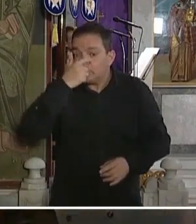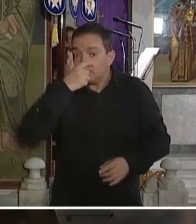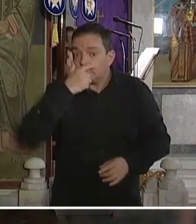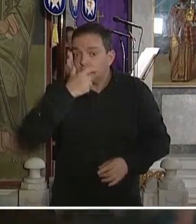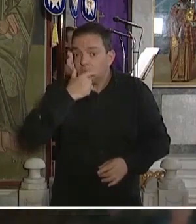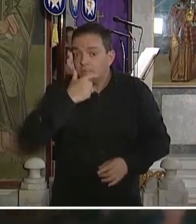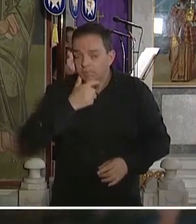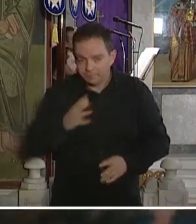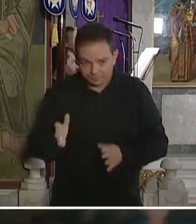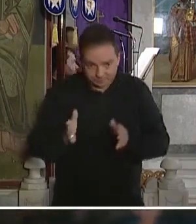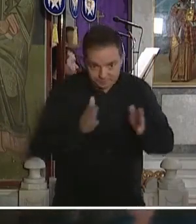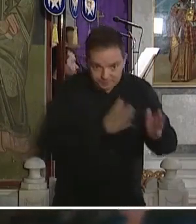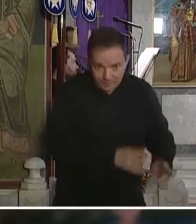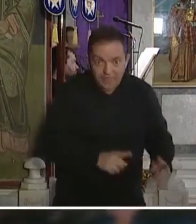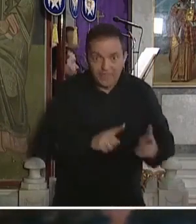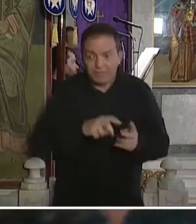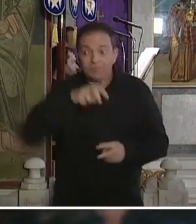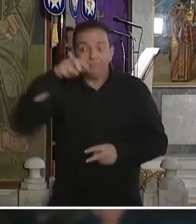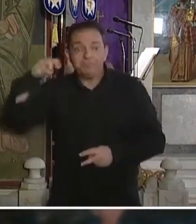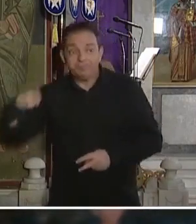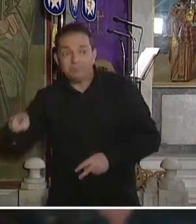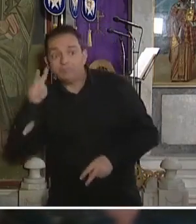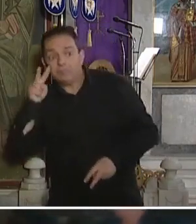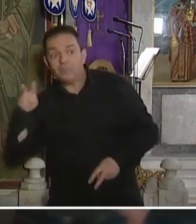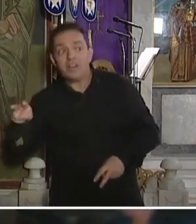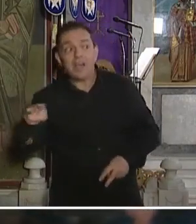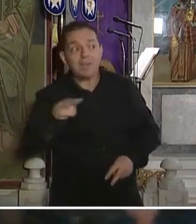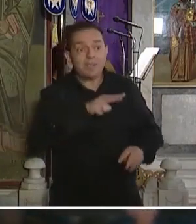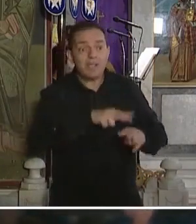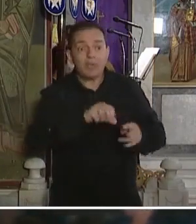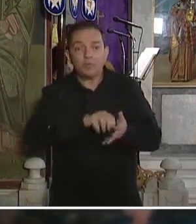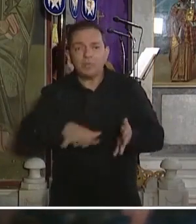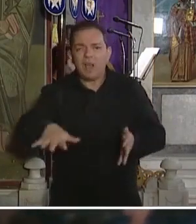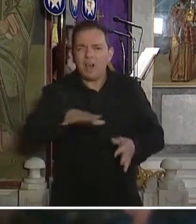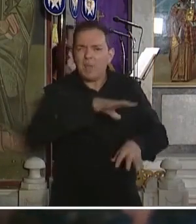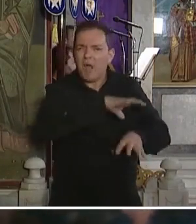την Ιερουσαλήμ να είναι σε μια κατάσταση εκτροπής και